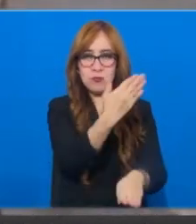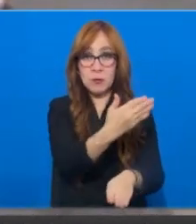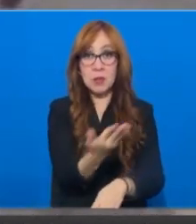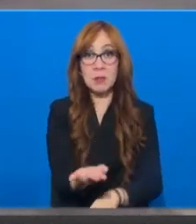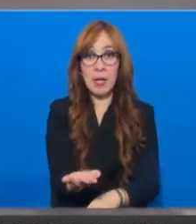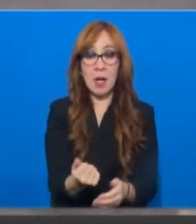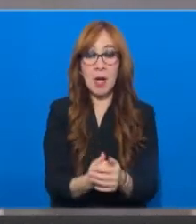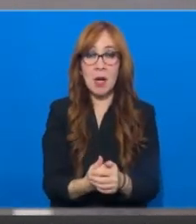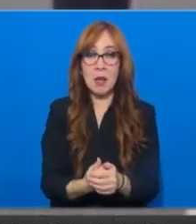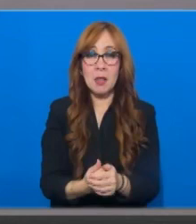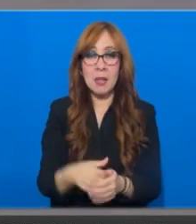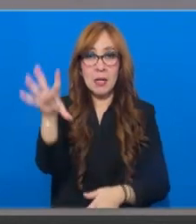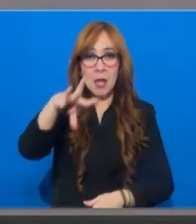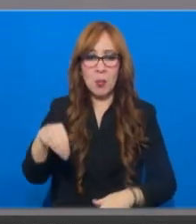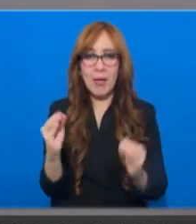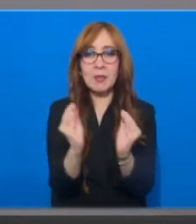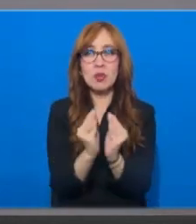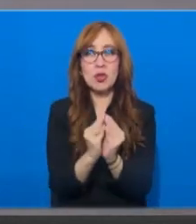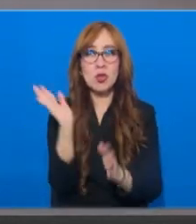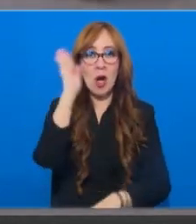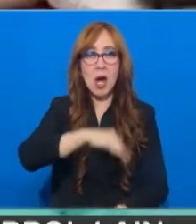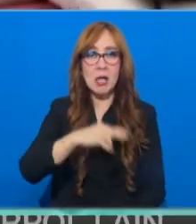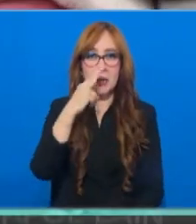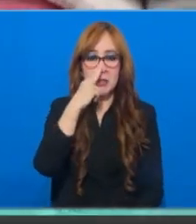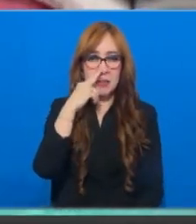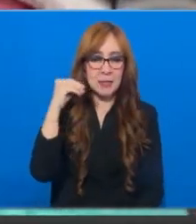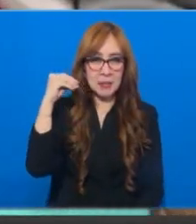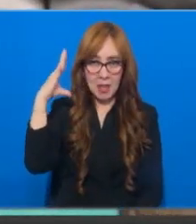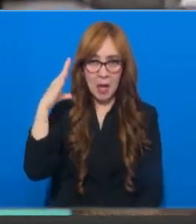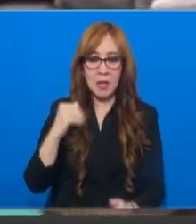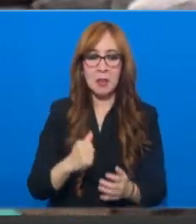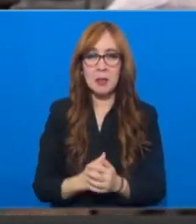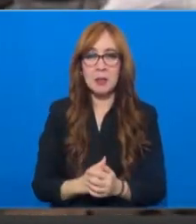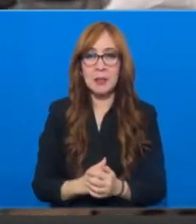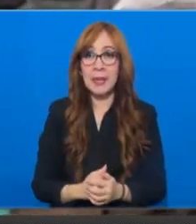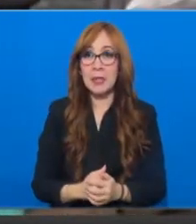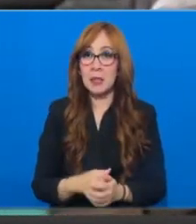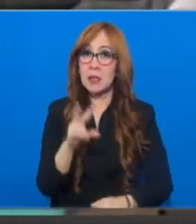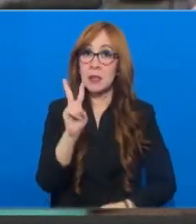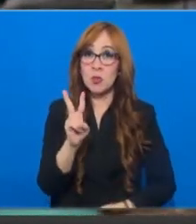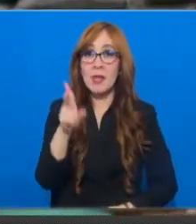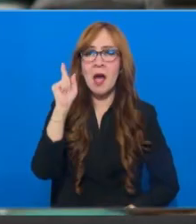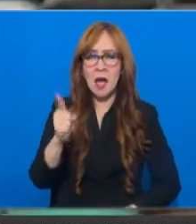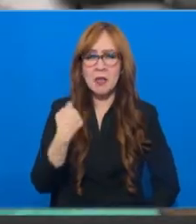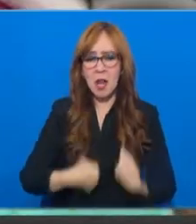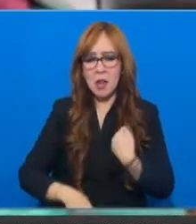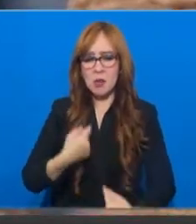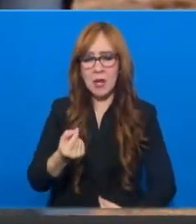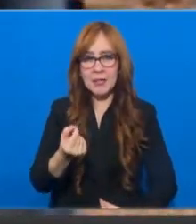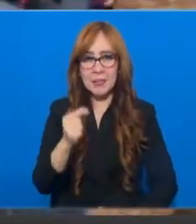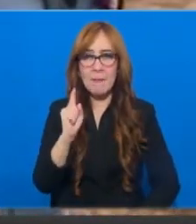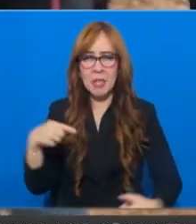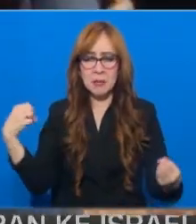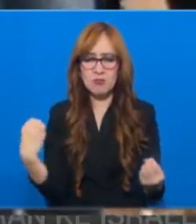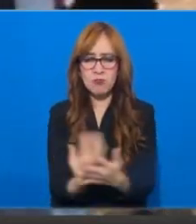Kecamatan Pacet, Kabupaten Mojokerto pada Senin siang 15 April. Beruntung keduanya hanya mengalami luka ringan meski menghantam tumpukan